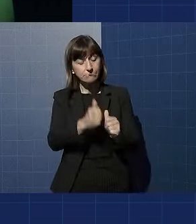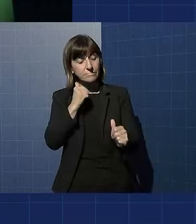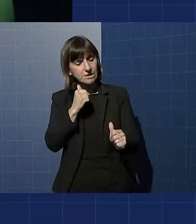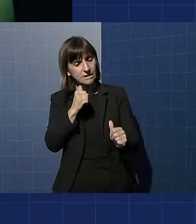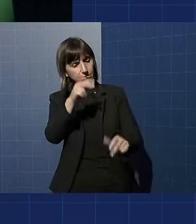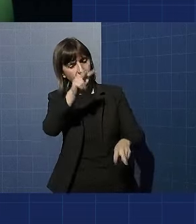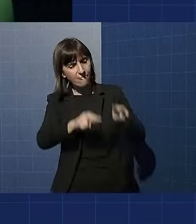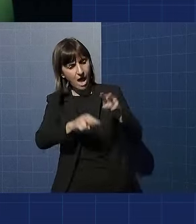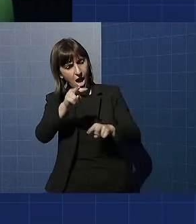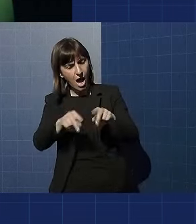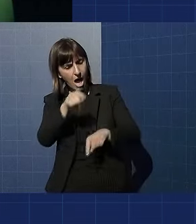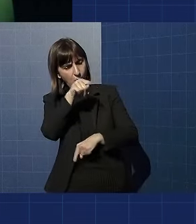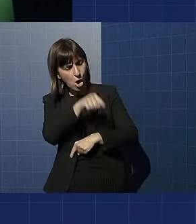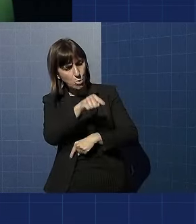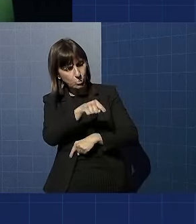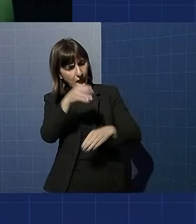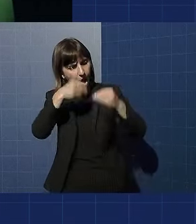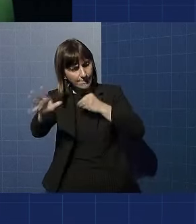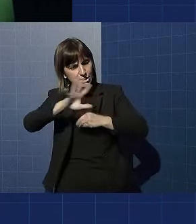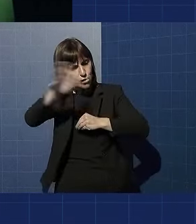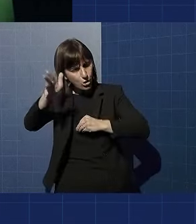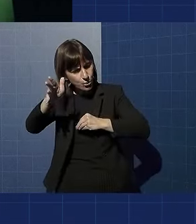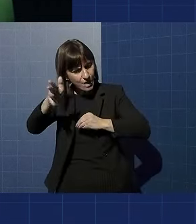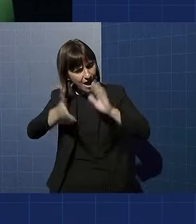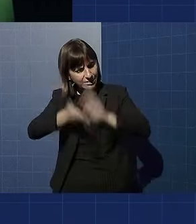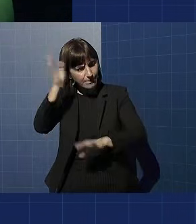per ripartire per un'altra missione